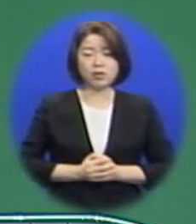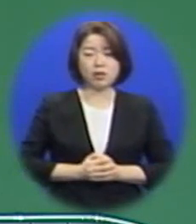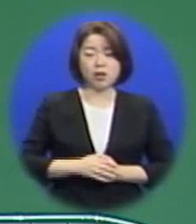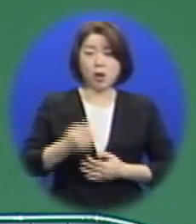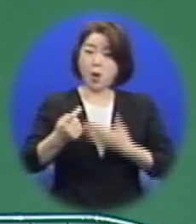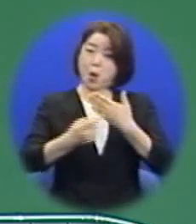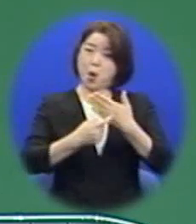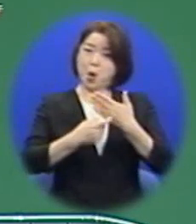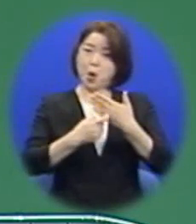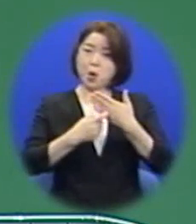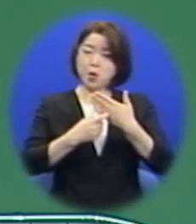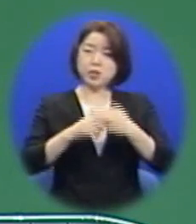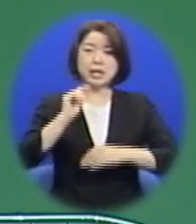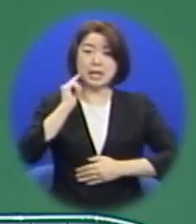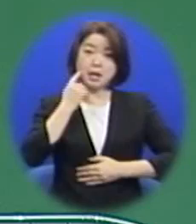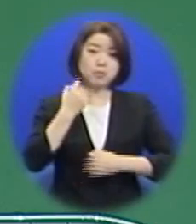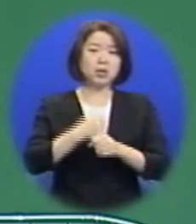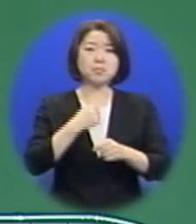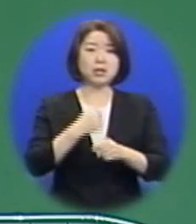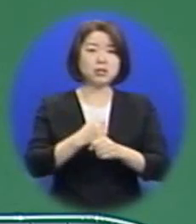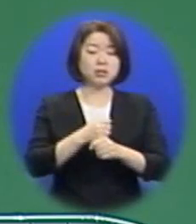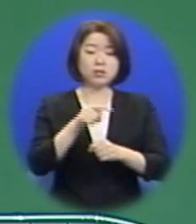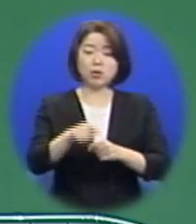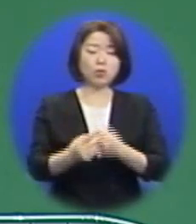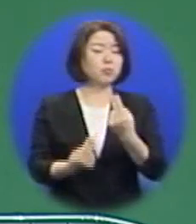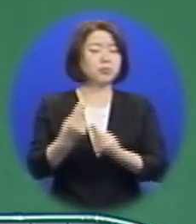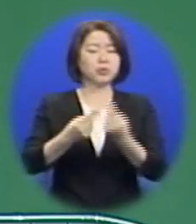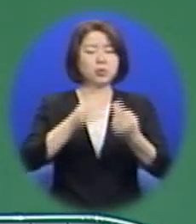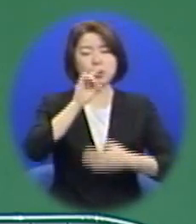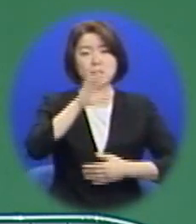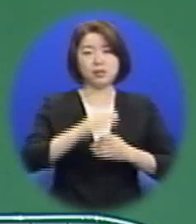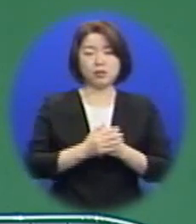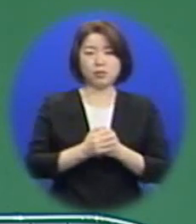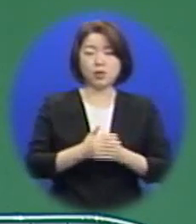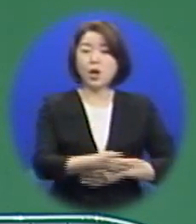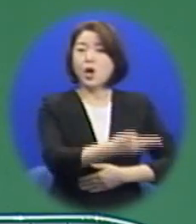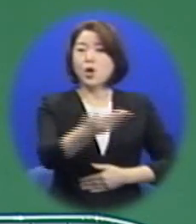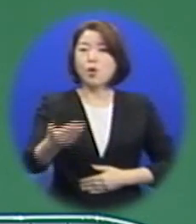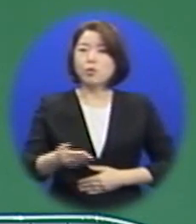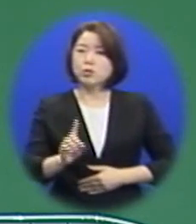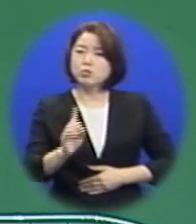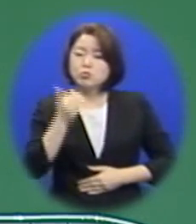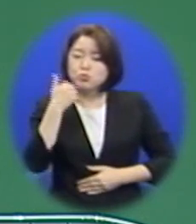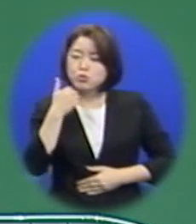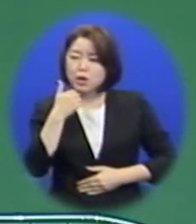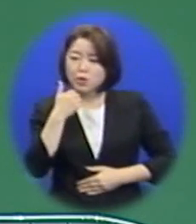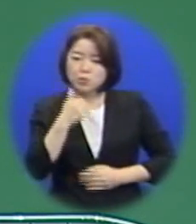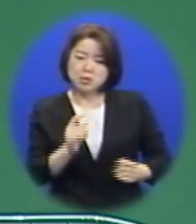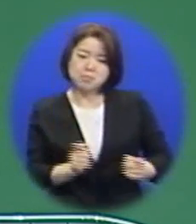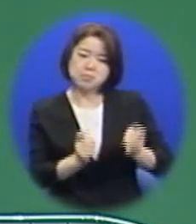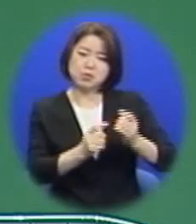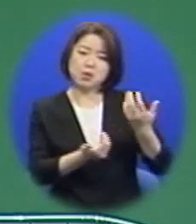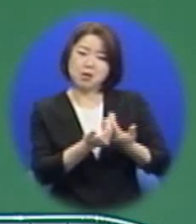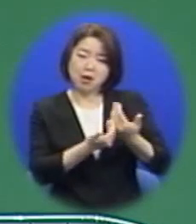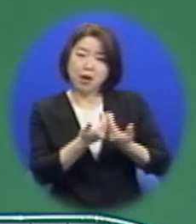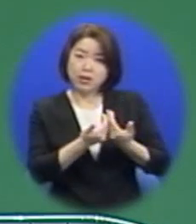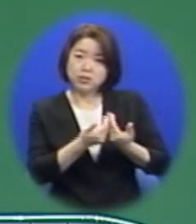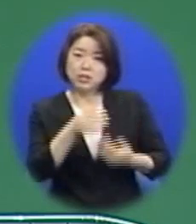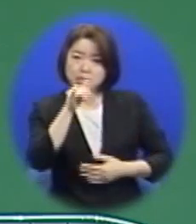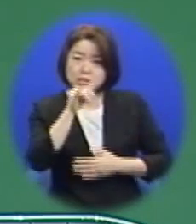외모를 꾸미는 것과 비교할 수 없어요. 만약에 여러분이 누구와 불화한 일이 있다면, 부부 싸움을